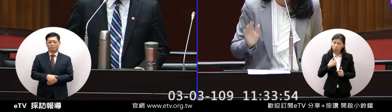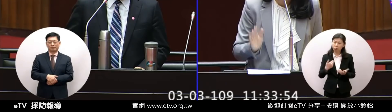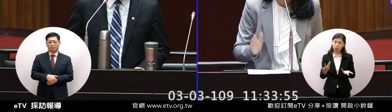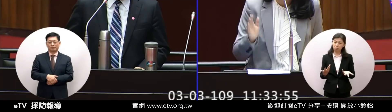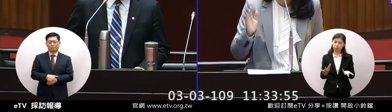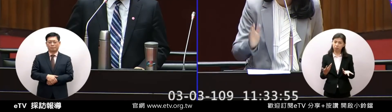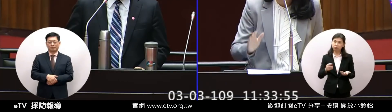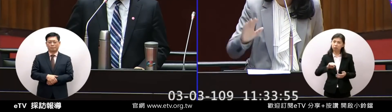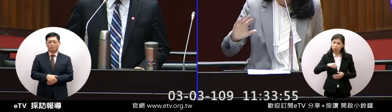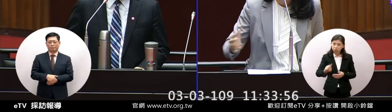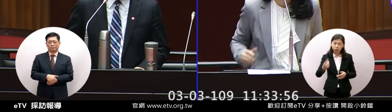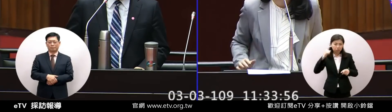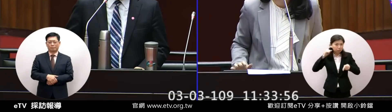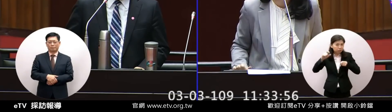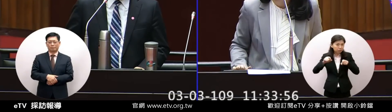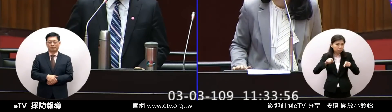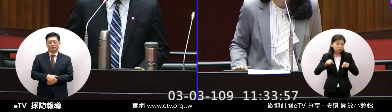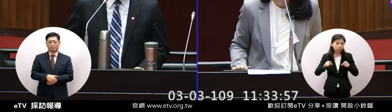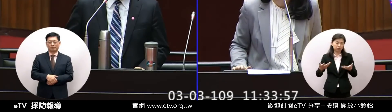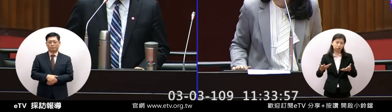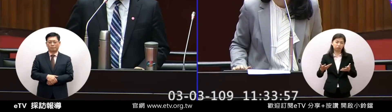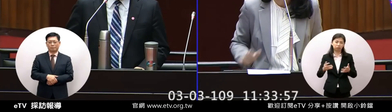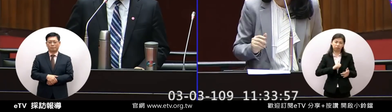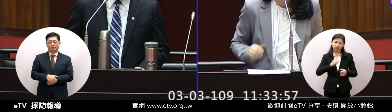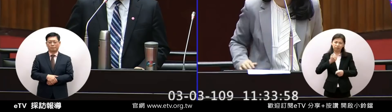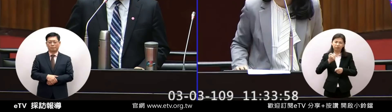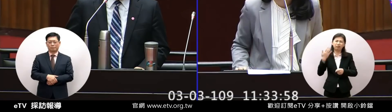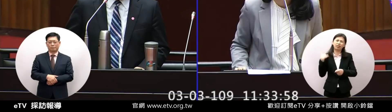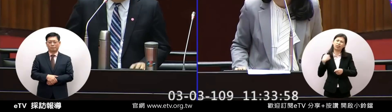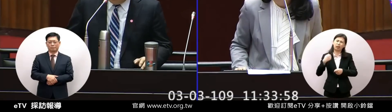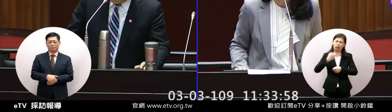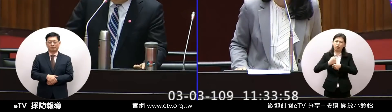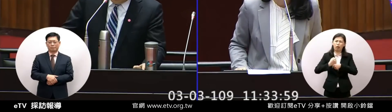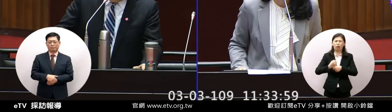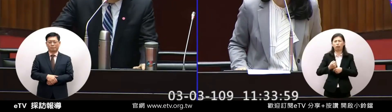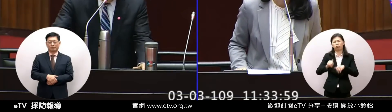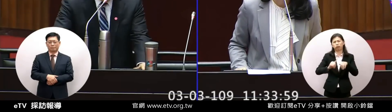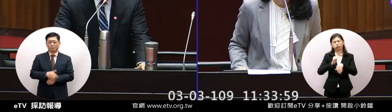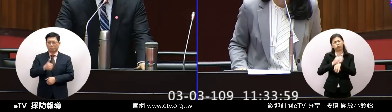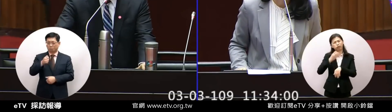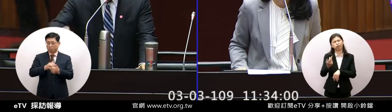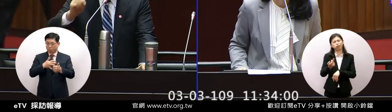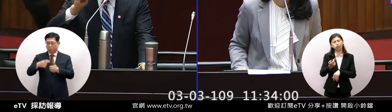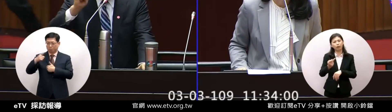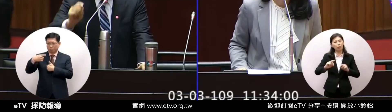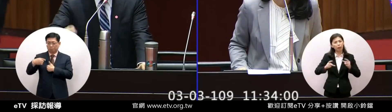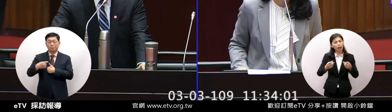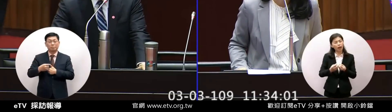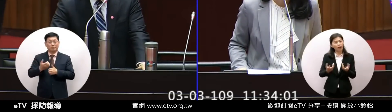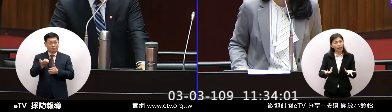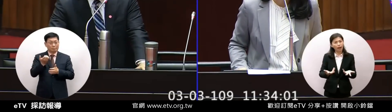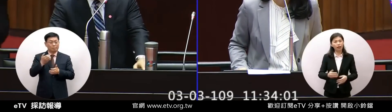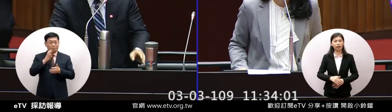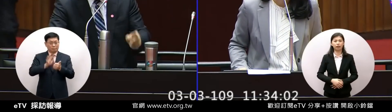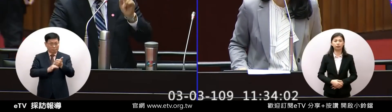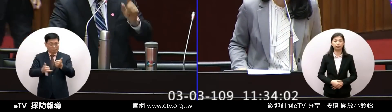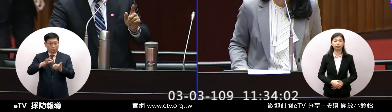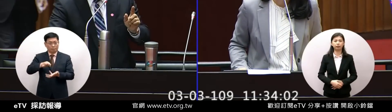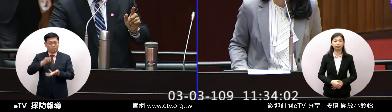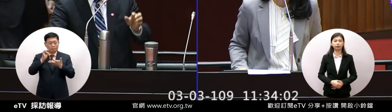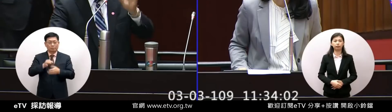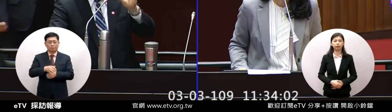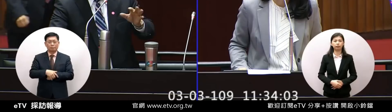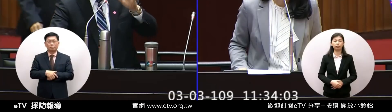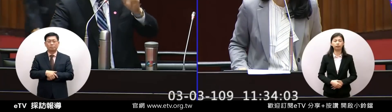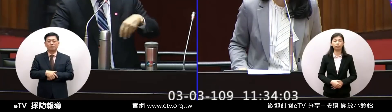所谓的接下来如何去改善这个效益的部分，不知道有没有想法啦？ 啊，谢谢委员指教。刚刚委员特别